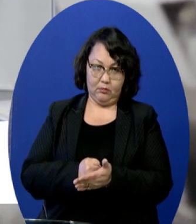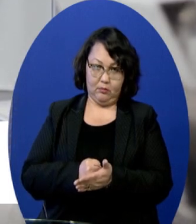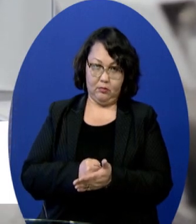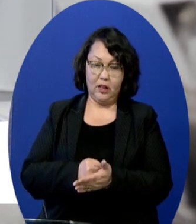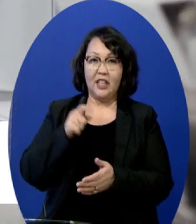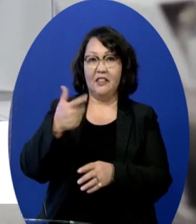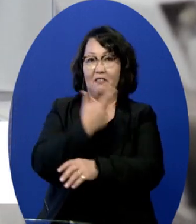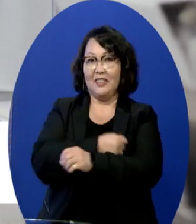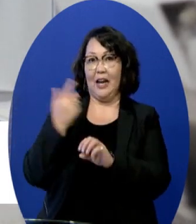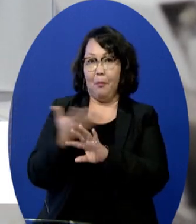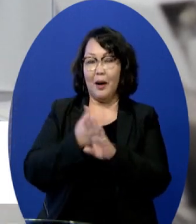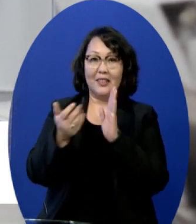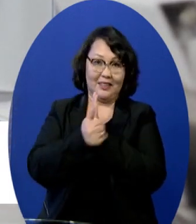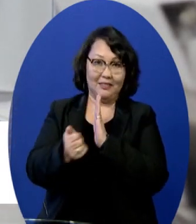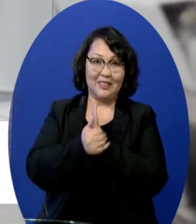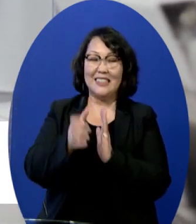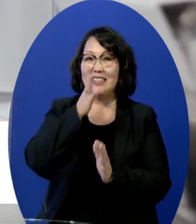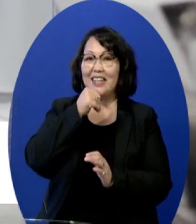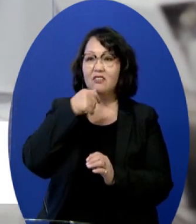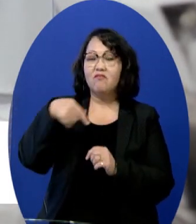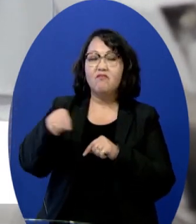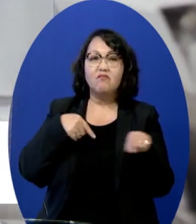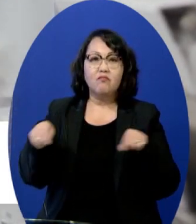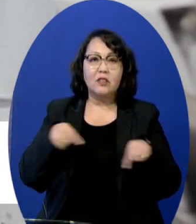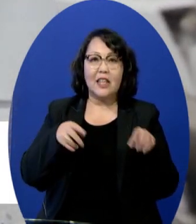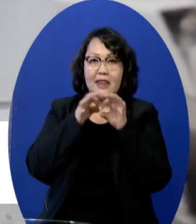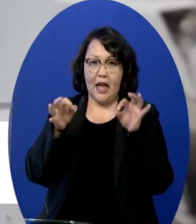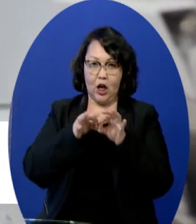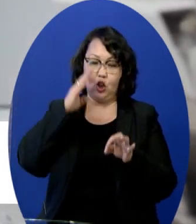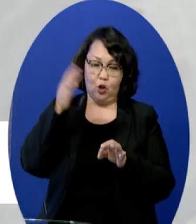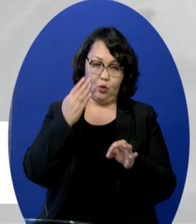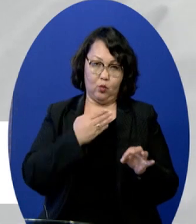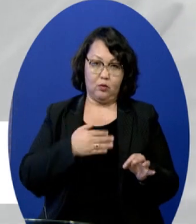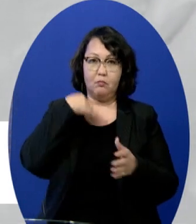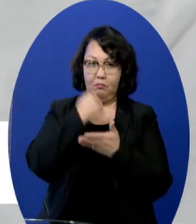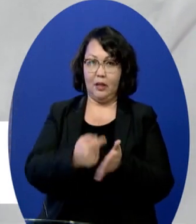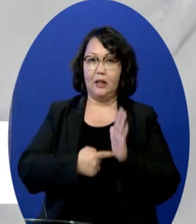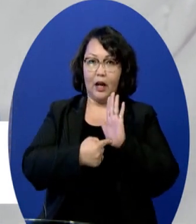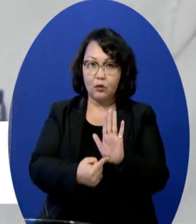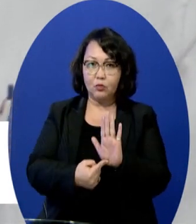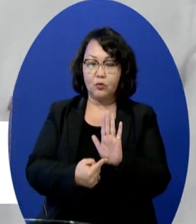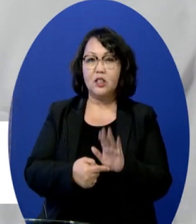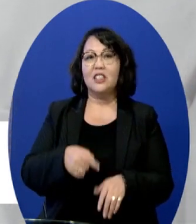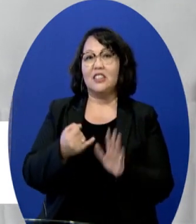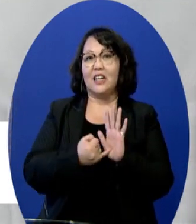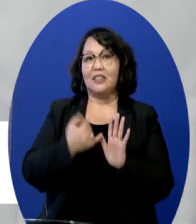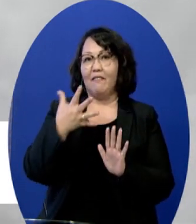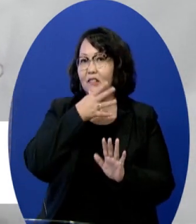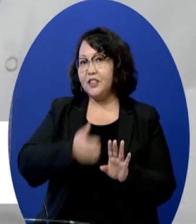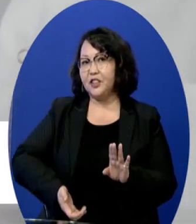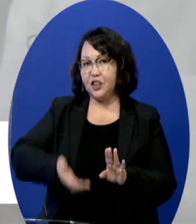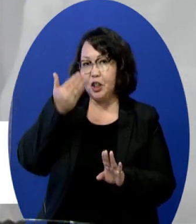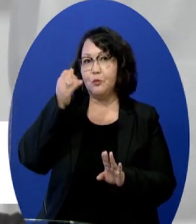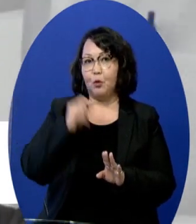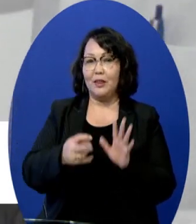тус вакцины хамгаалах чадварыг насны ангиллаар нарийн тогтоосныг баталгаажуулжээ. Өөрөөр хэлбэл 65-аас дээш